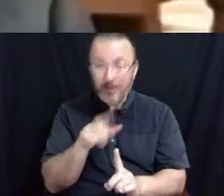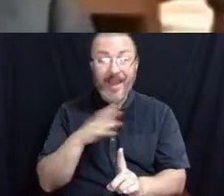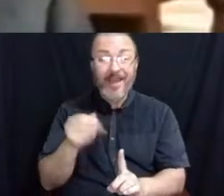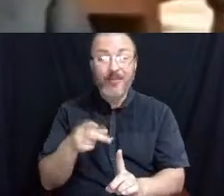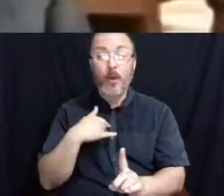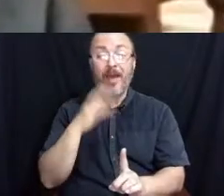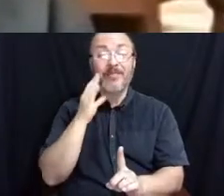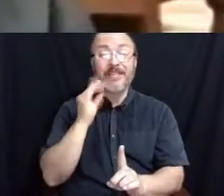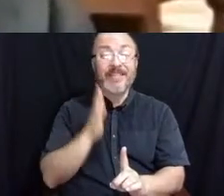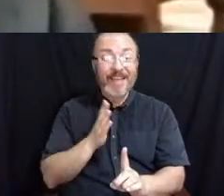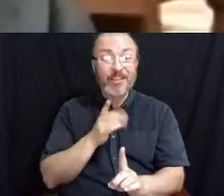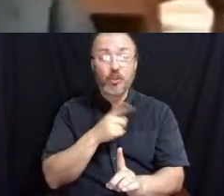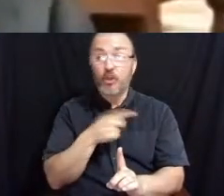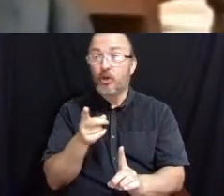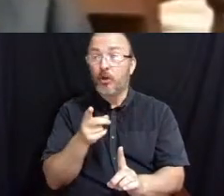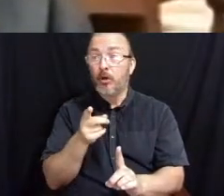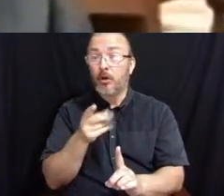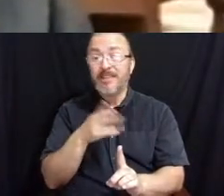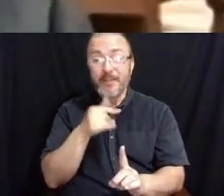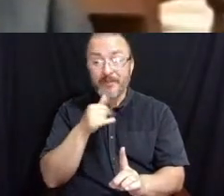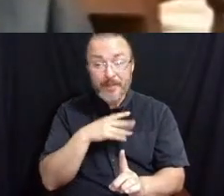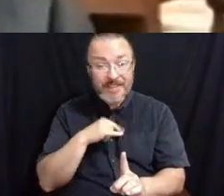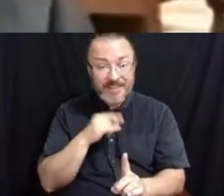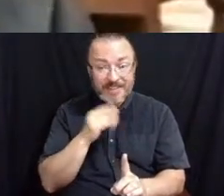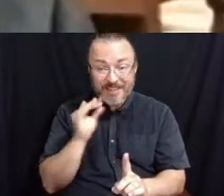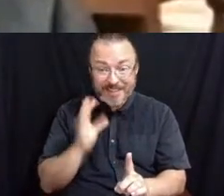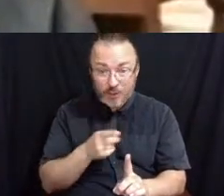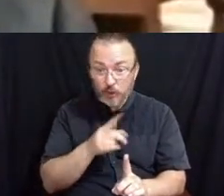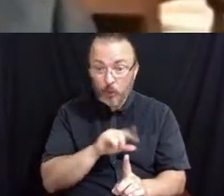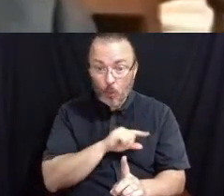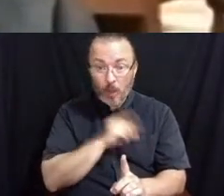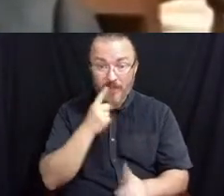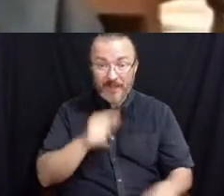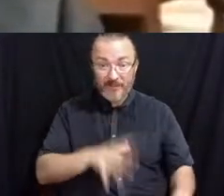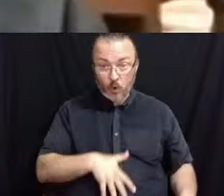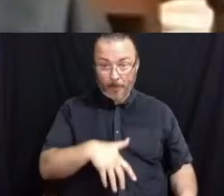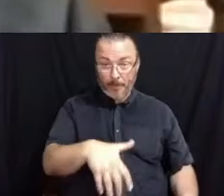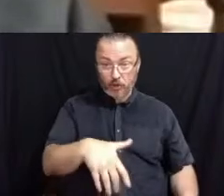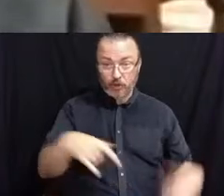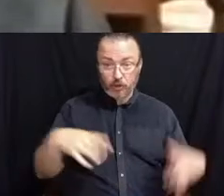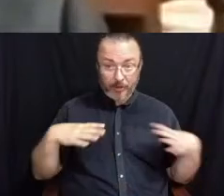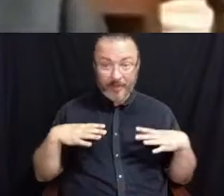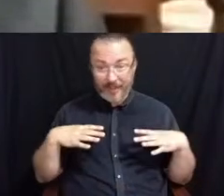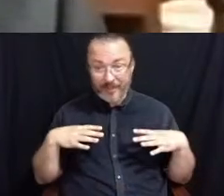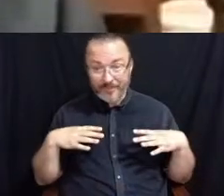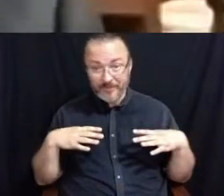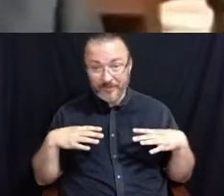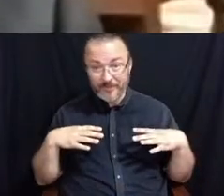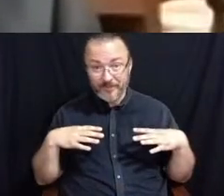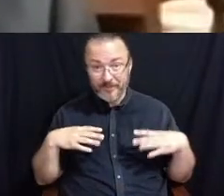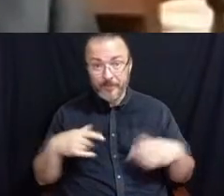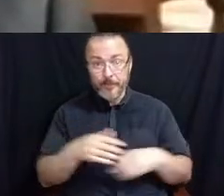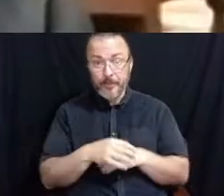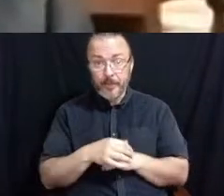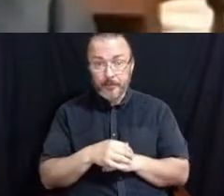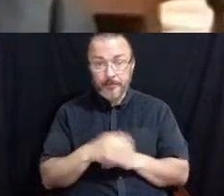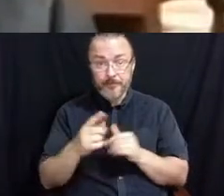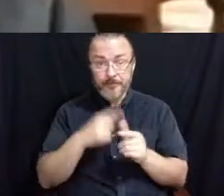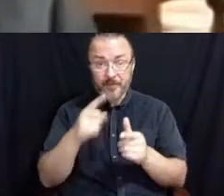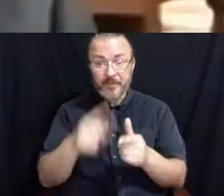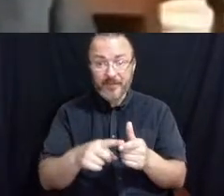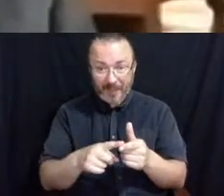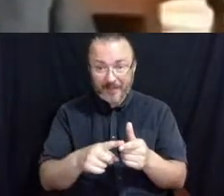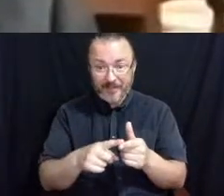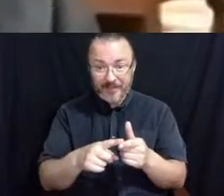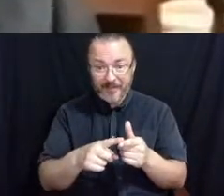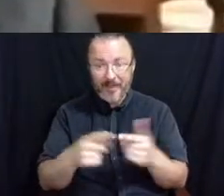école, et s'il y a des enseignantes qui ont droit au congé maternité, ce qui n'est pas négociable, alors